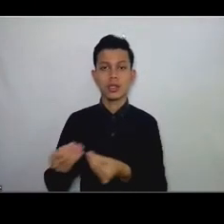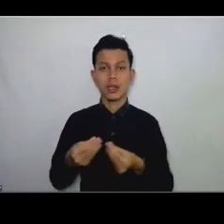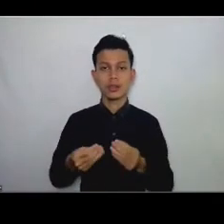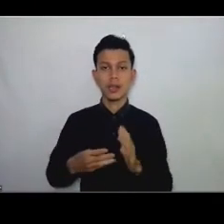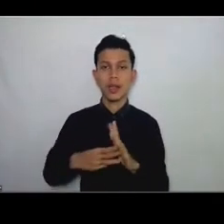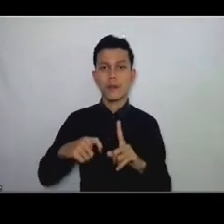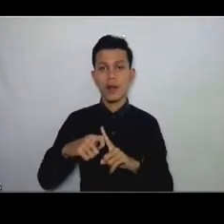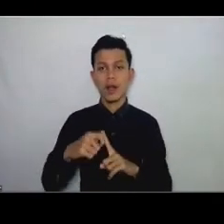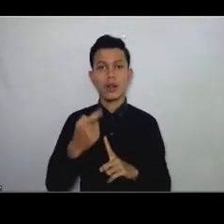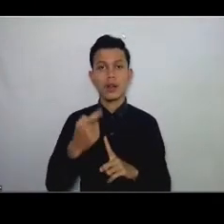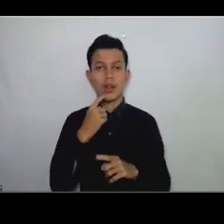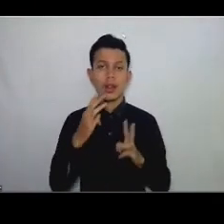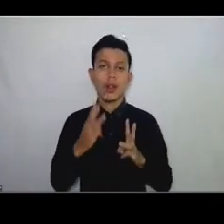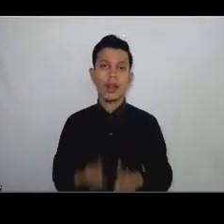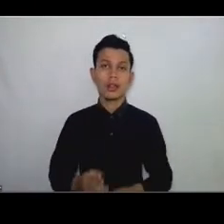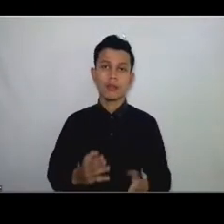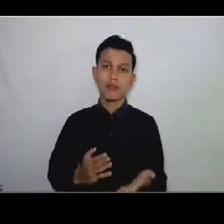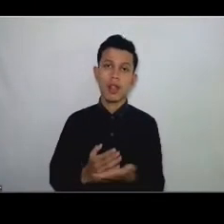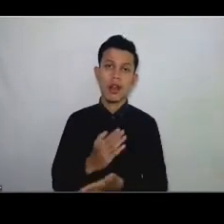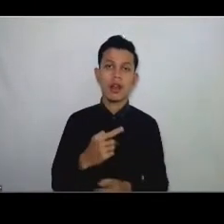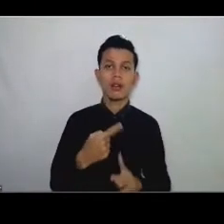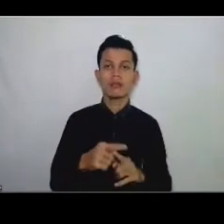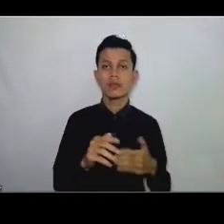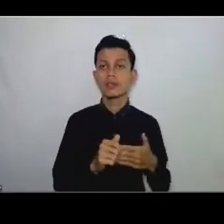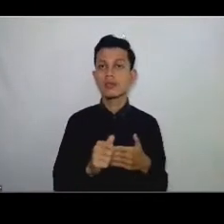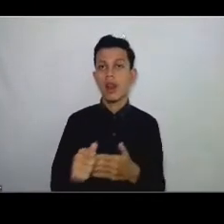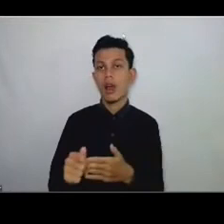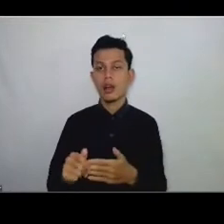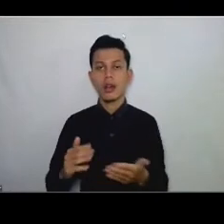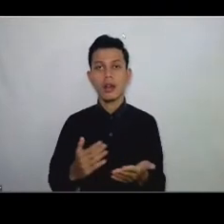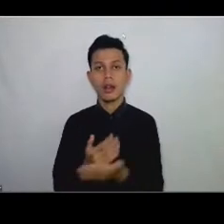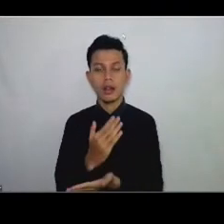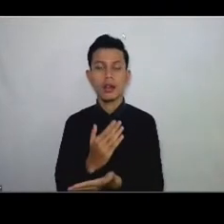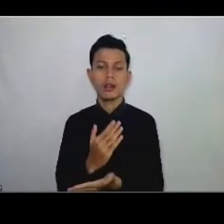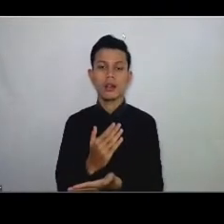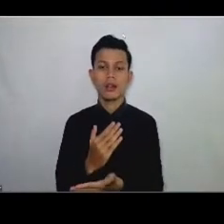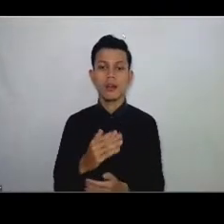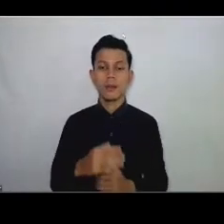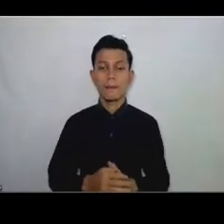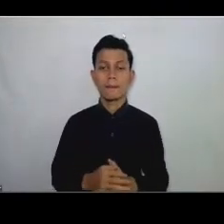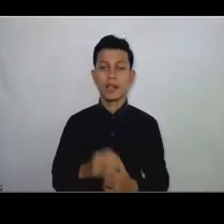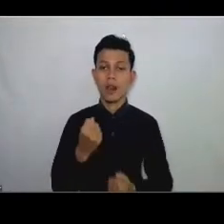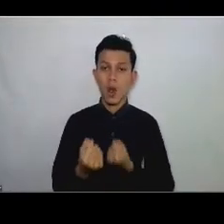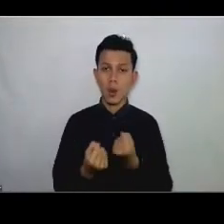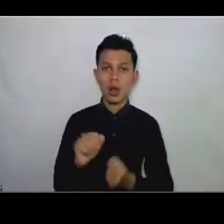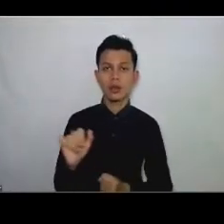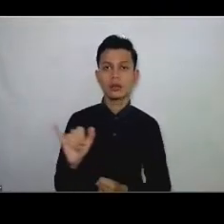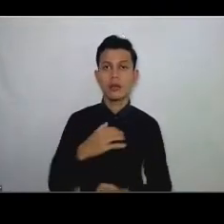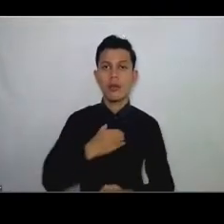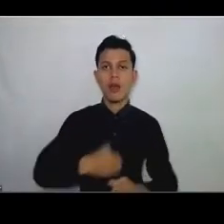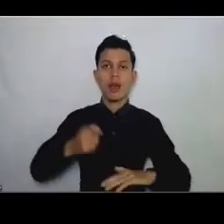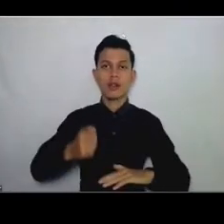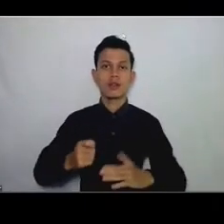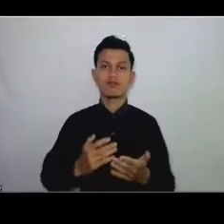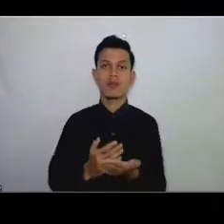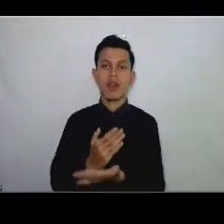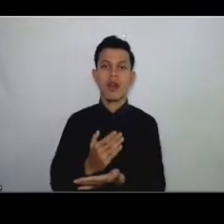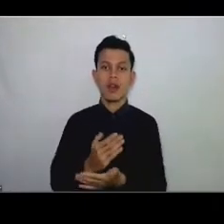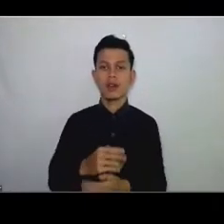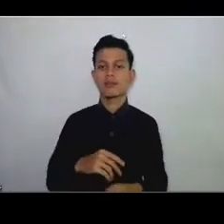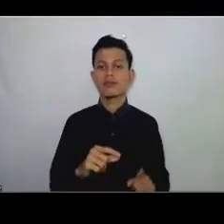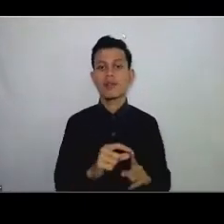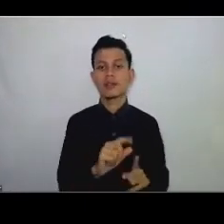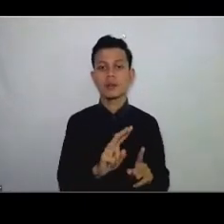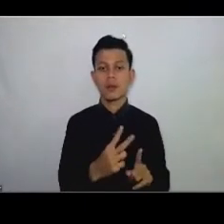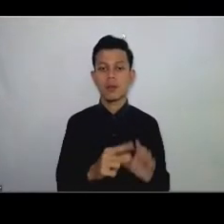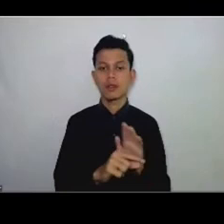pelanggaran kode etik dan pedoman perilaku hakim konstitusi yang dilakukan oleh Hakim terlapor PD pasal 12 ayat 1